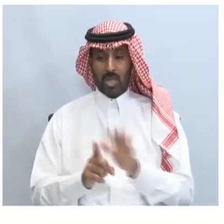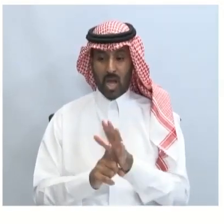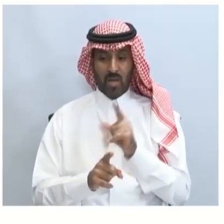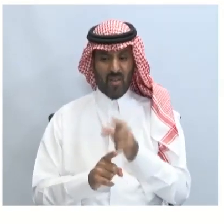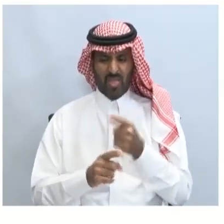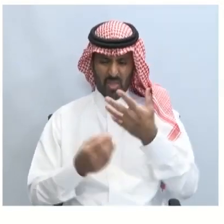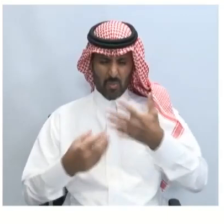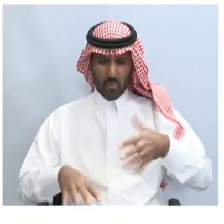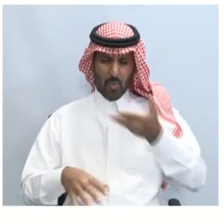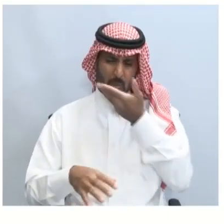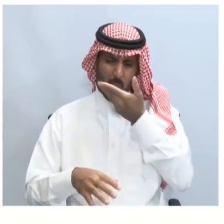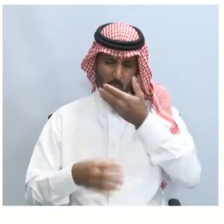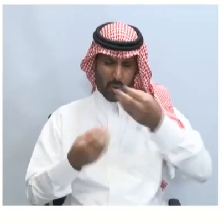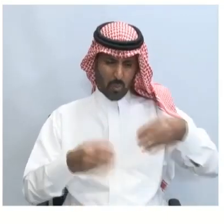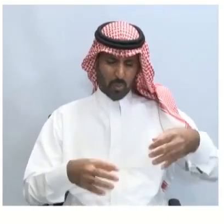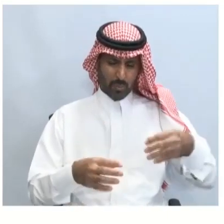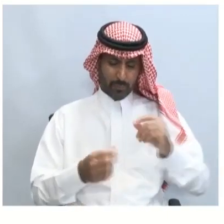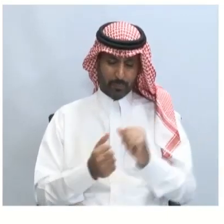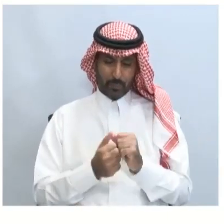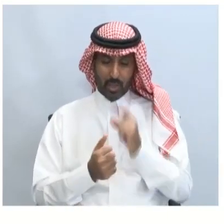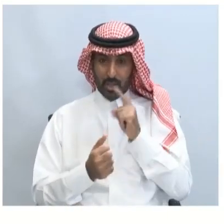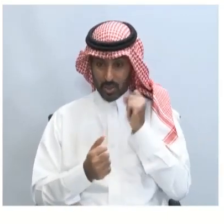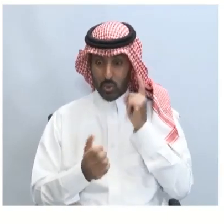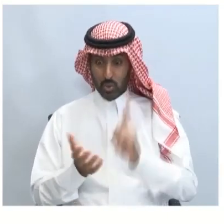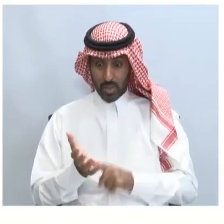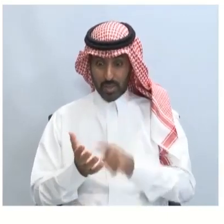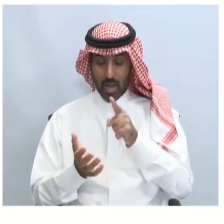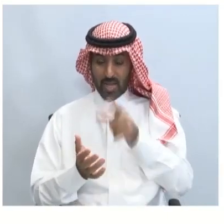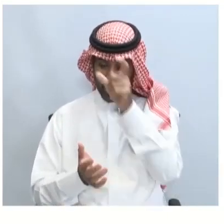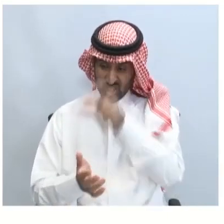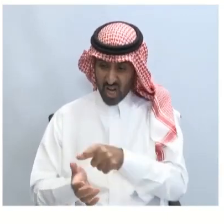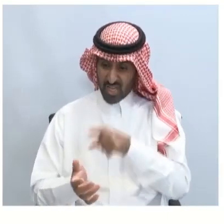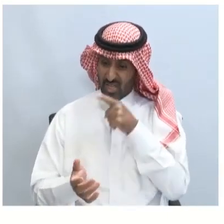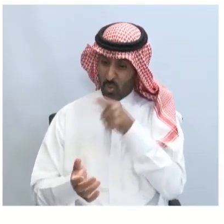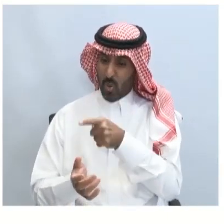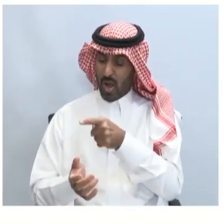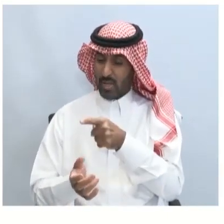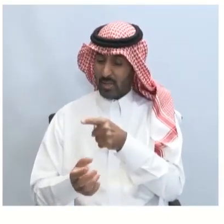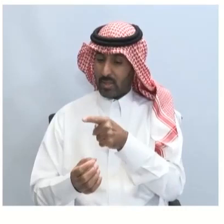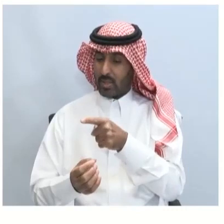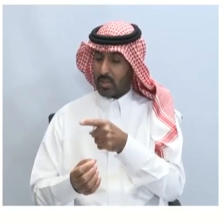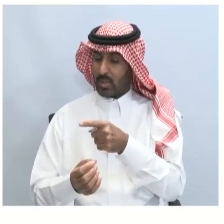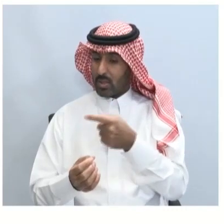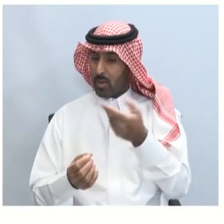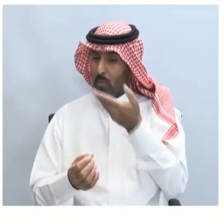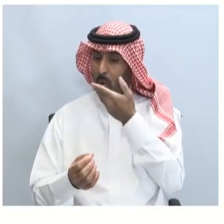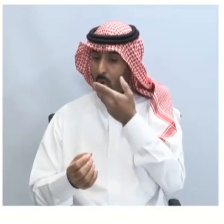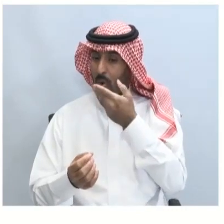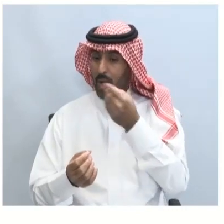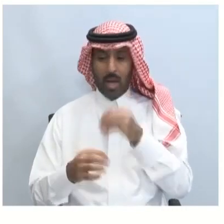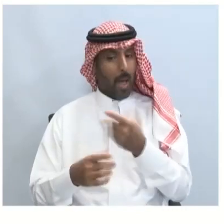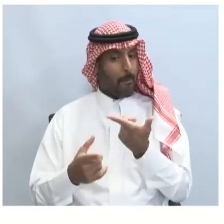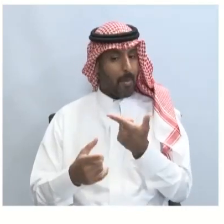الاسراف في الماء لاحظوا هل تصدق ان الفرد يستهلك 76 لترا من المياه